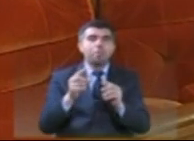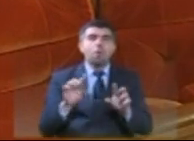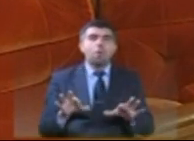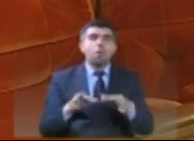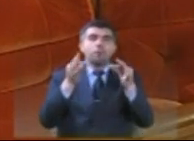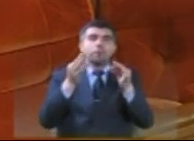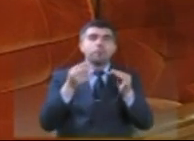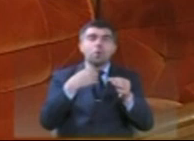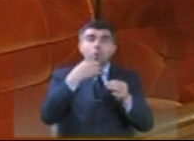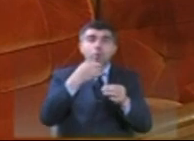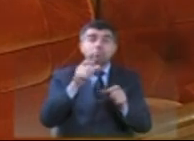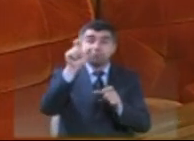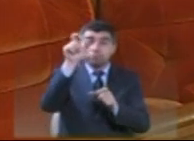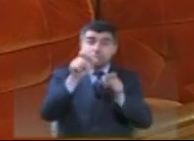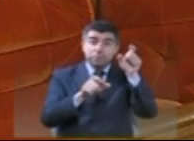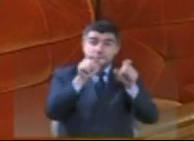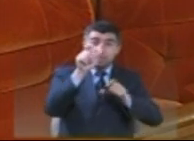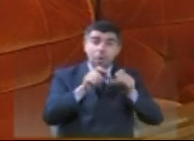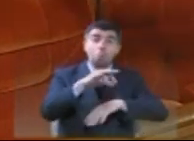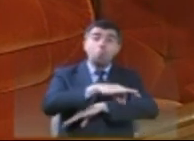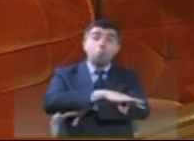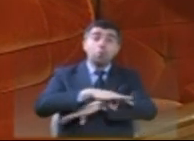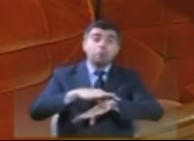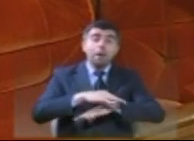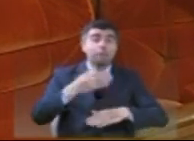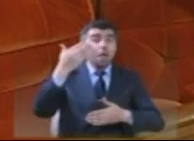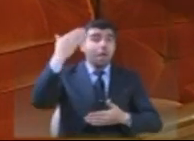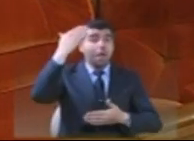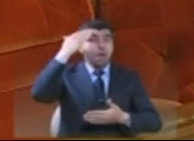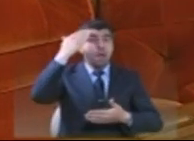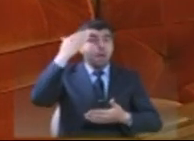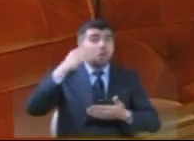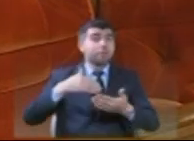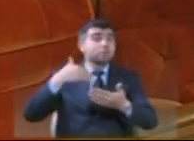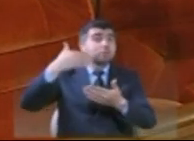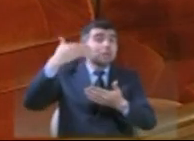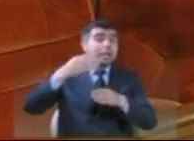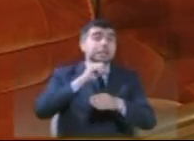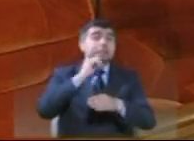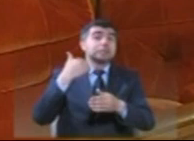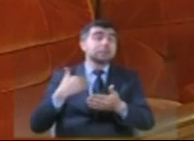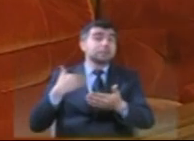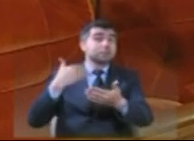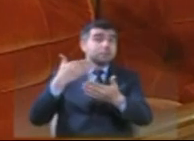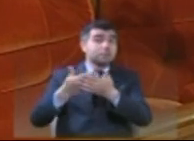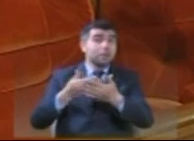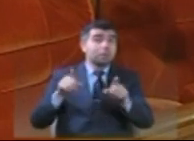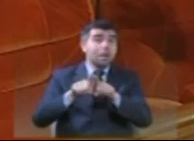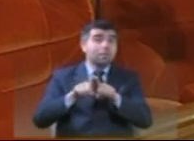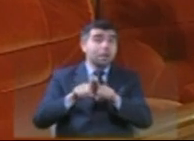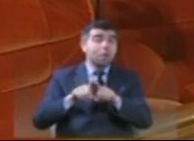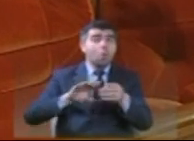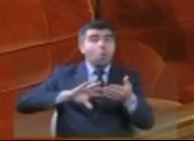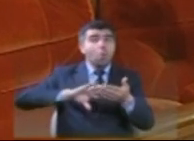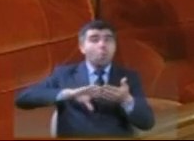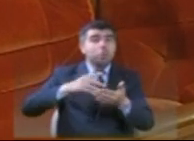الموارد البشريه اللي عندها المام بالمسار كله ديال المصادقه والمحتوى التقني خصها تكون عندنا متوفره على